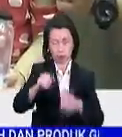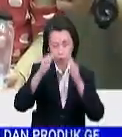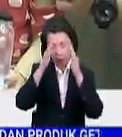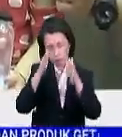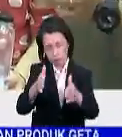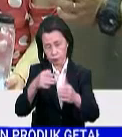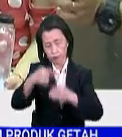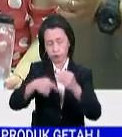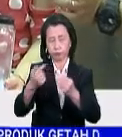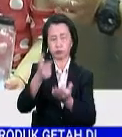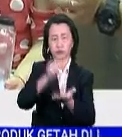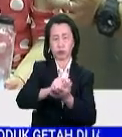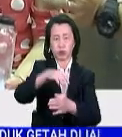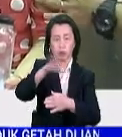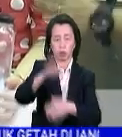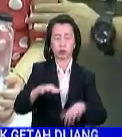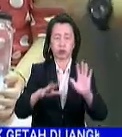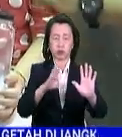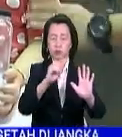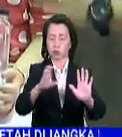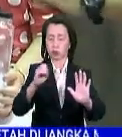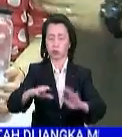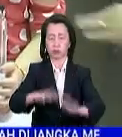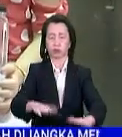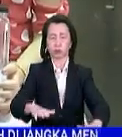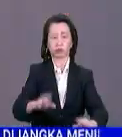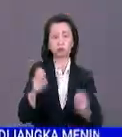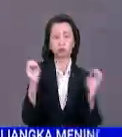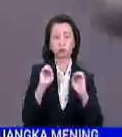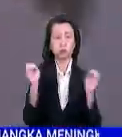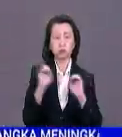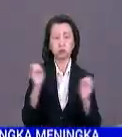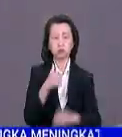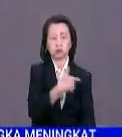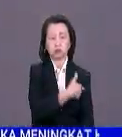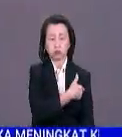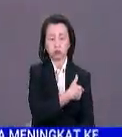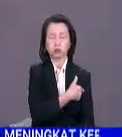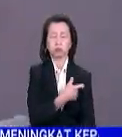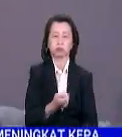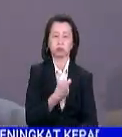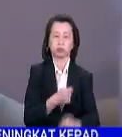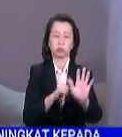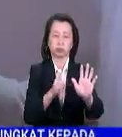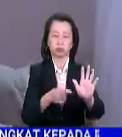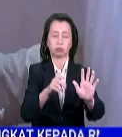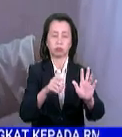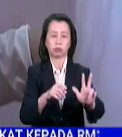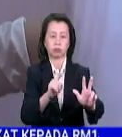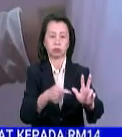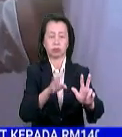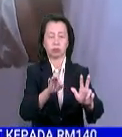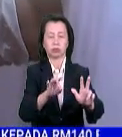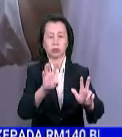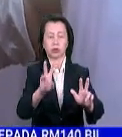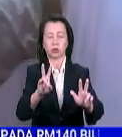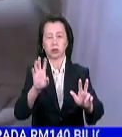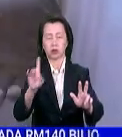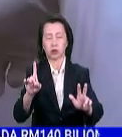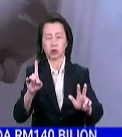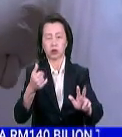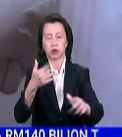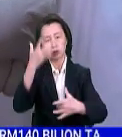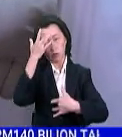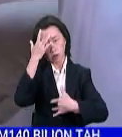mengenai laporan lebih 500 kanak-kanak yang tidak divaksin adalah antara 3891 ke sebuah harus